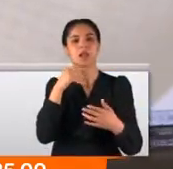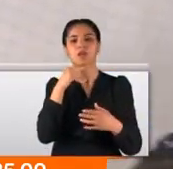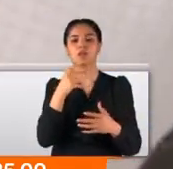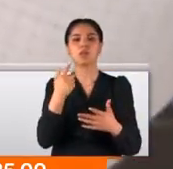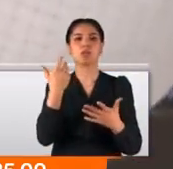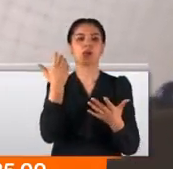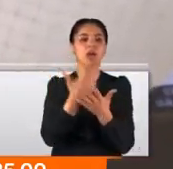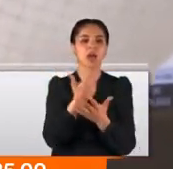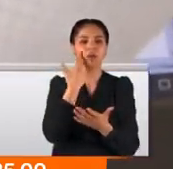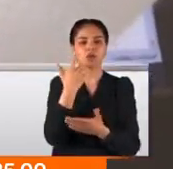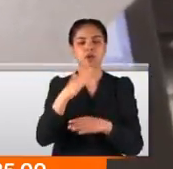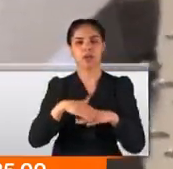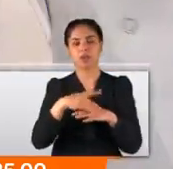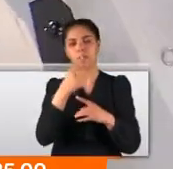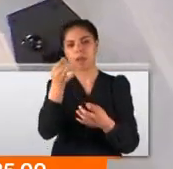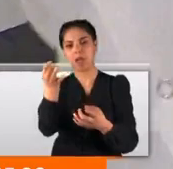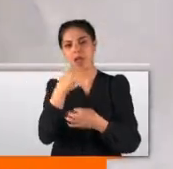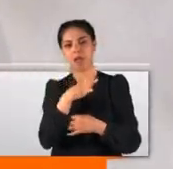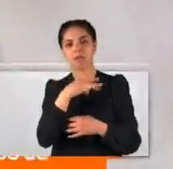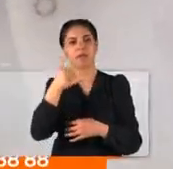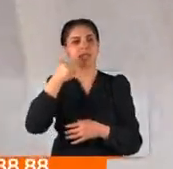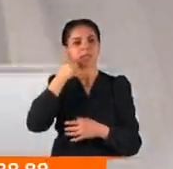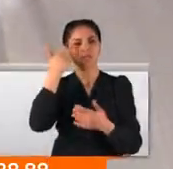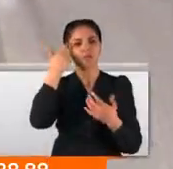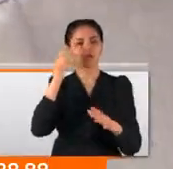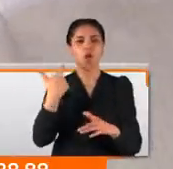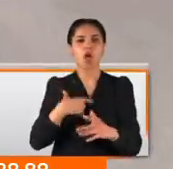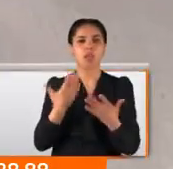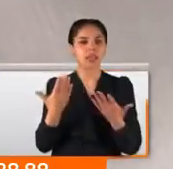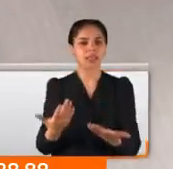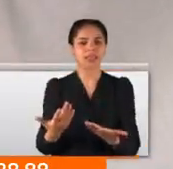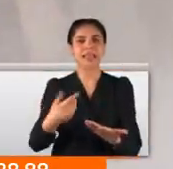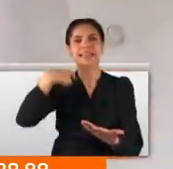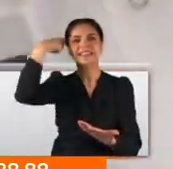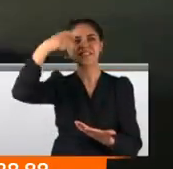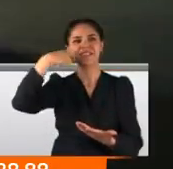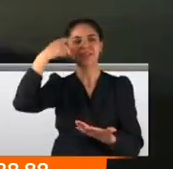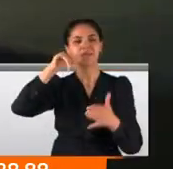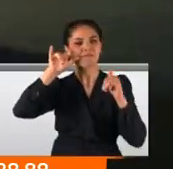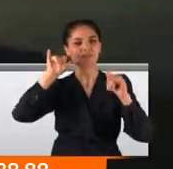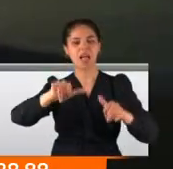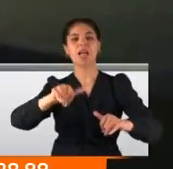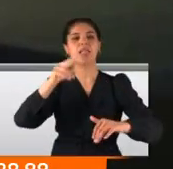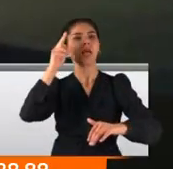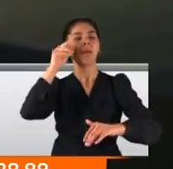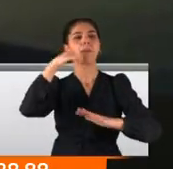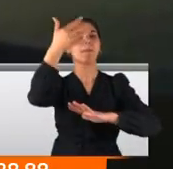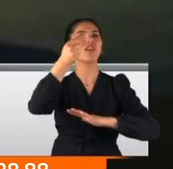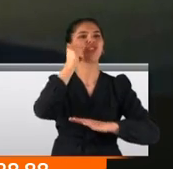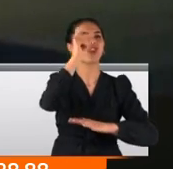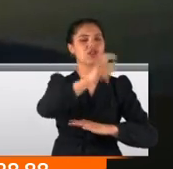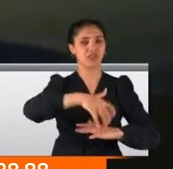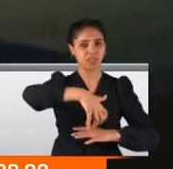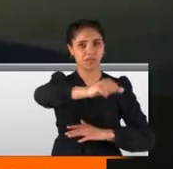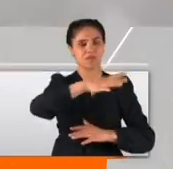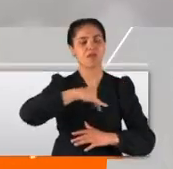yapıyla görüştüklerini bize söylüyor. Telefonun en şaşırtıcı özelliği ise filmlerde gördüğümüz gibi bir yabancının eline geçince